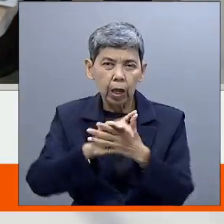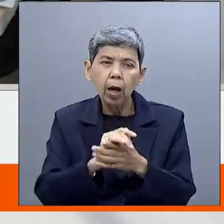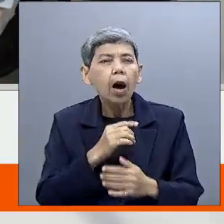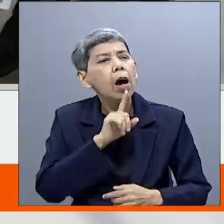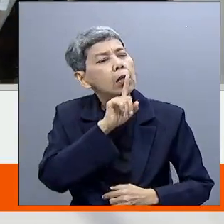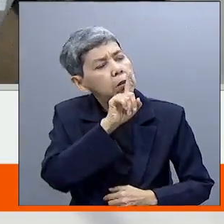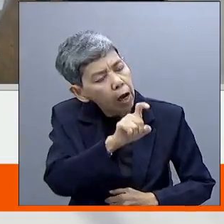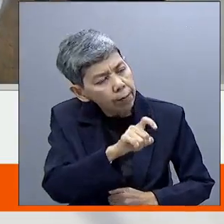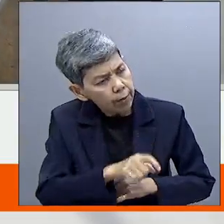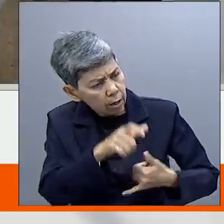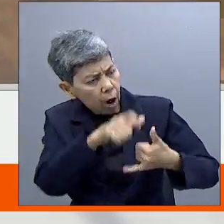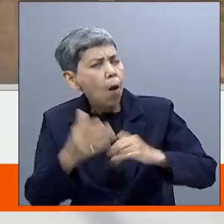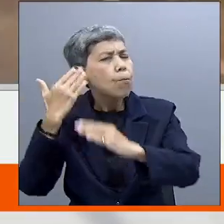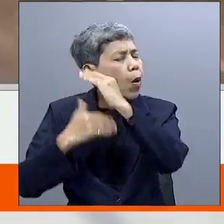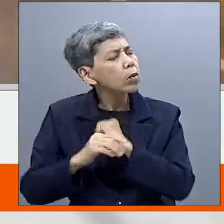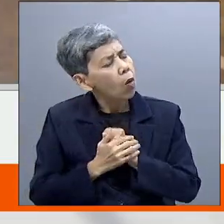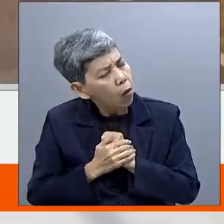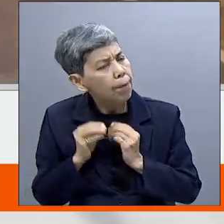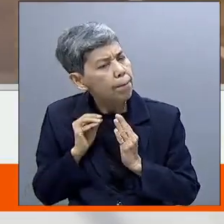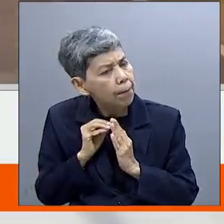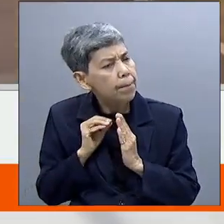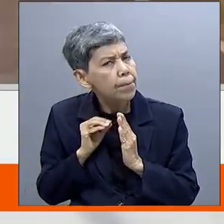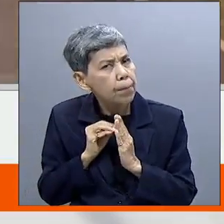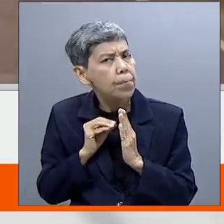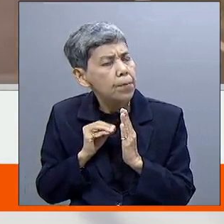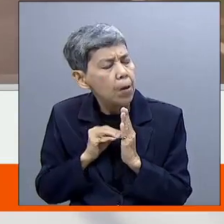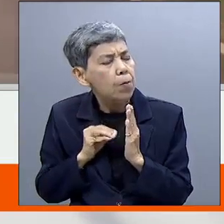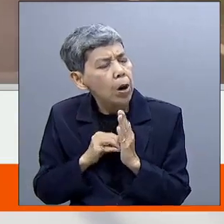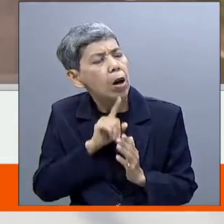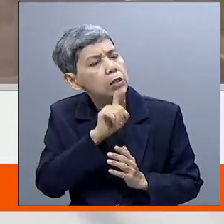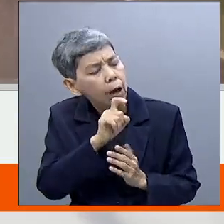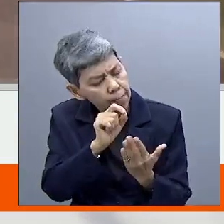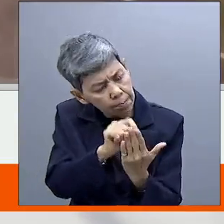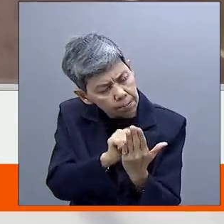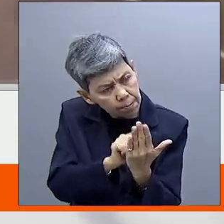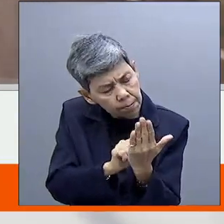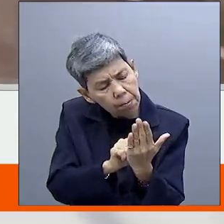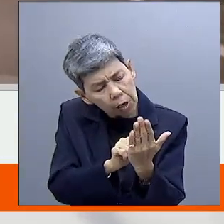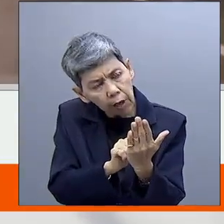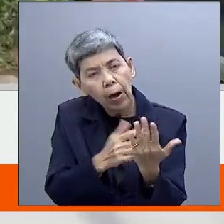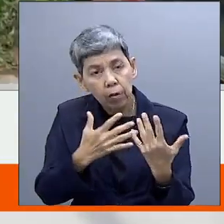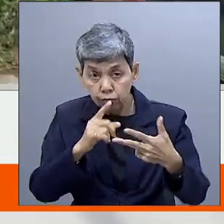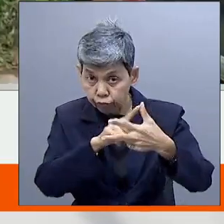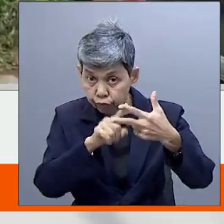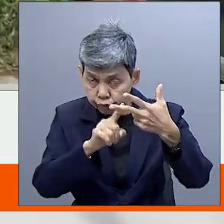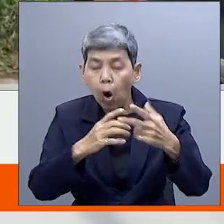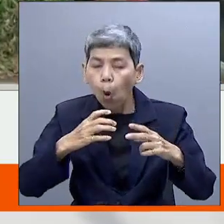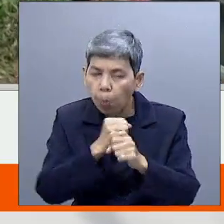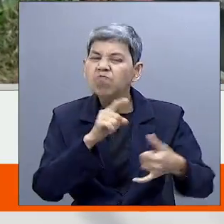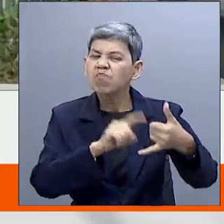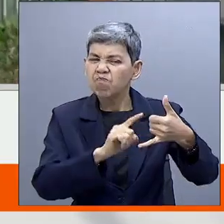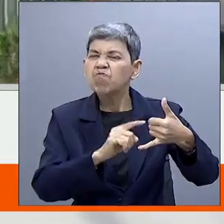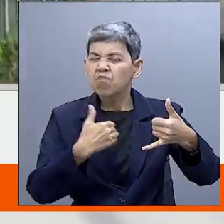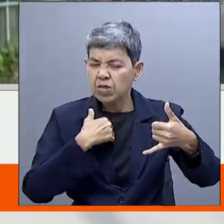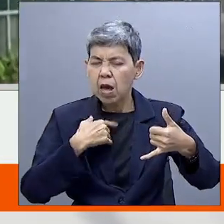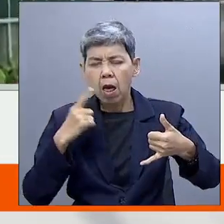ษณ์จากการดูประวัติอะไรต่างๆนี่ก็สามารถที่จะแยกแล้วก็ทำแบบทดสอบนะสามอันนี้รวมกันนี่ก็สามารถสรุปได้ว่าเขาป่วยไม่ป่วยจริ